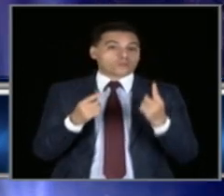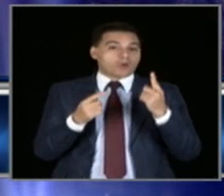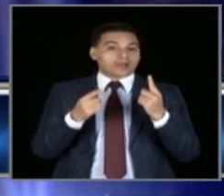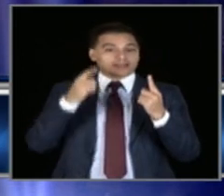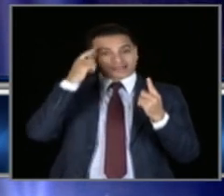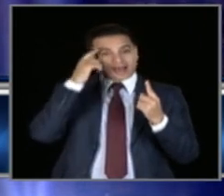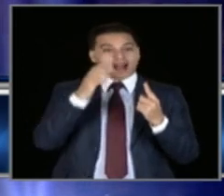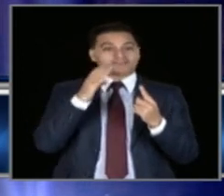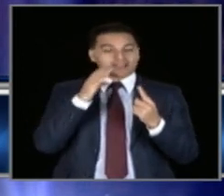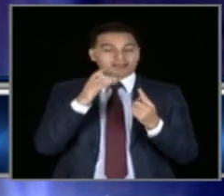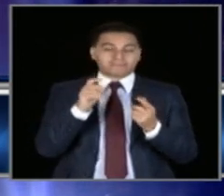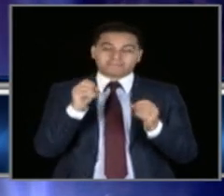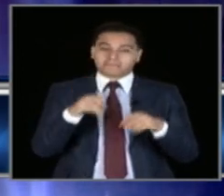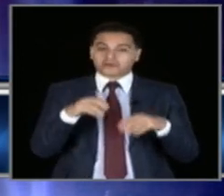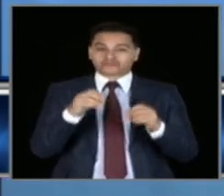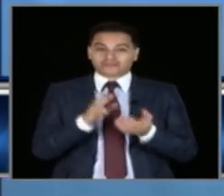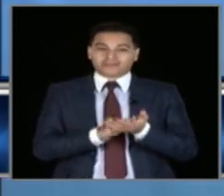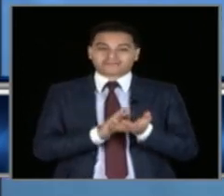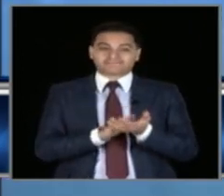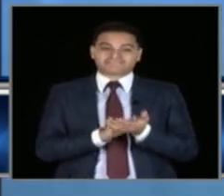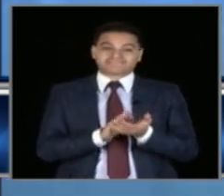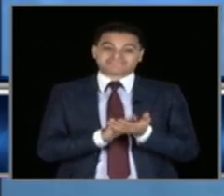عارف الإجابة، ما شاء الله عليك.